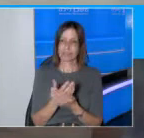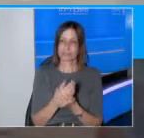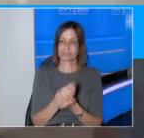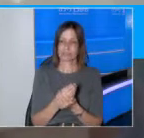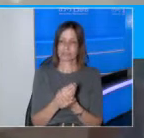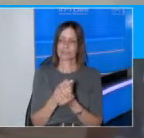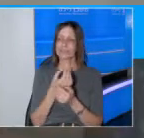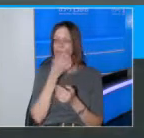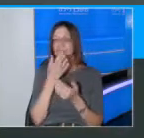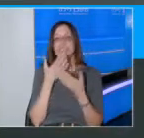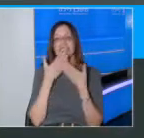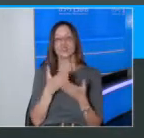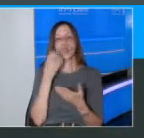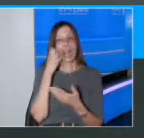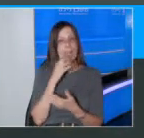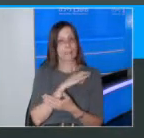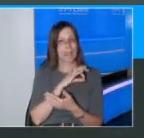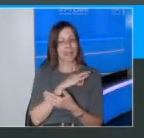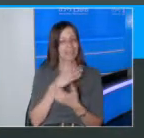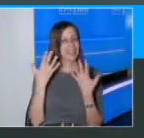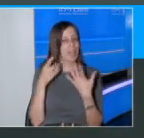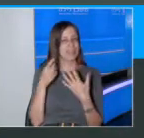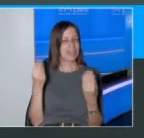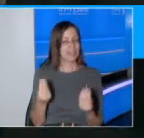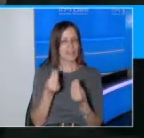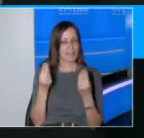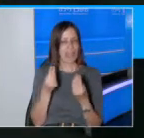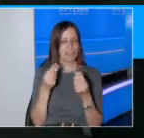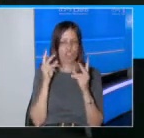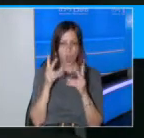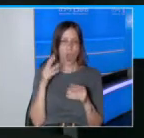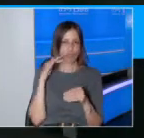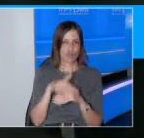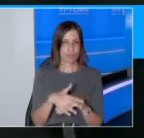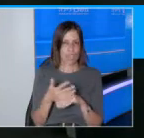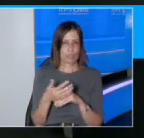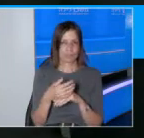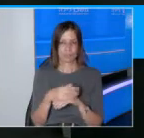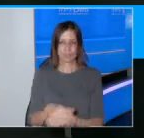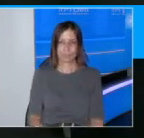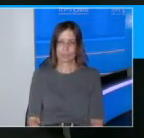של הסיוע לליברמן, עד כמה זה דבר שיכול להשפיע? על